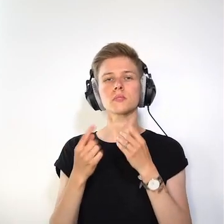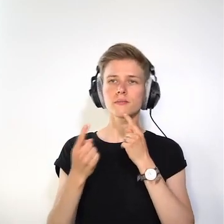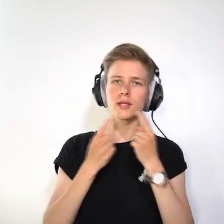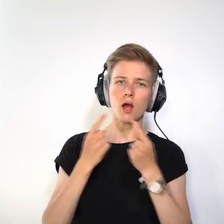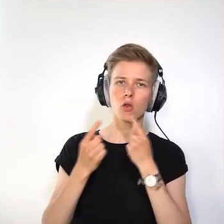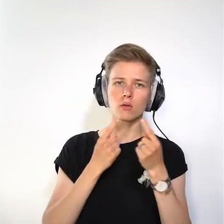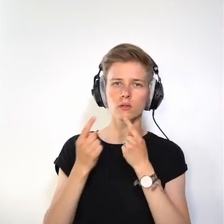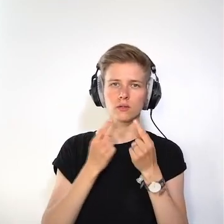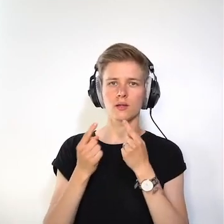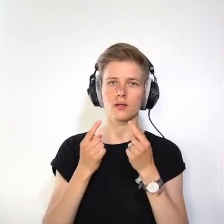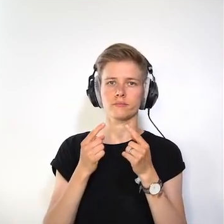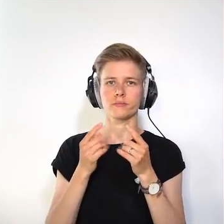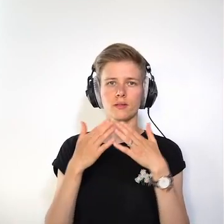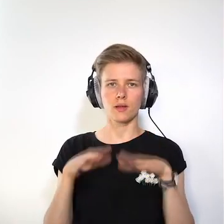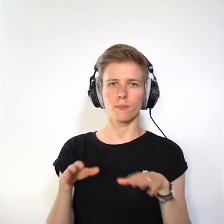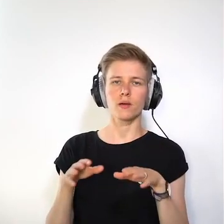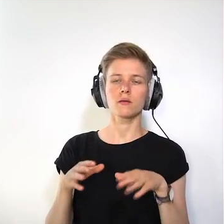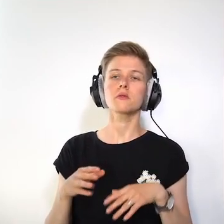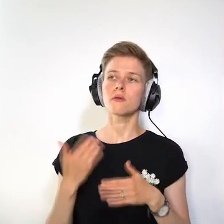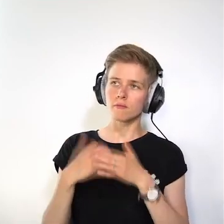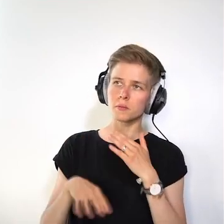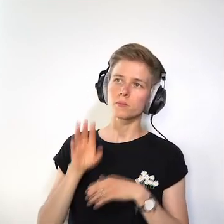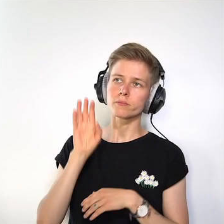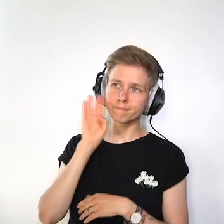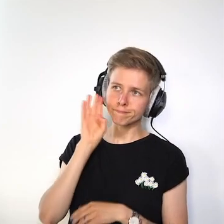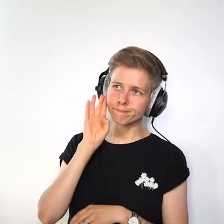ja olivat valmiita kuuntelemaan ja oppimaan asiakkailta.